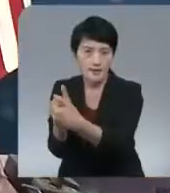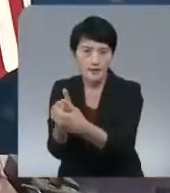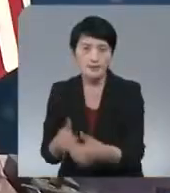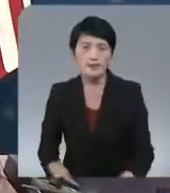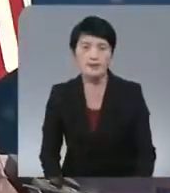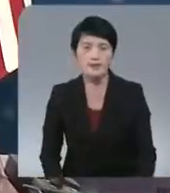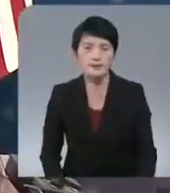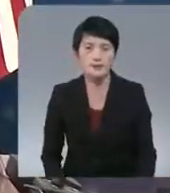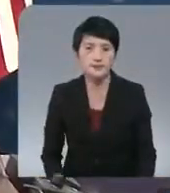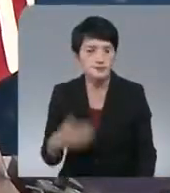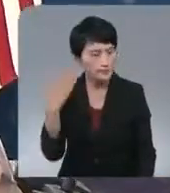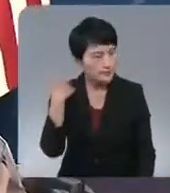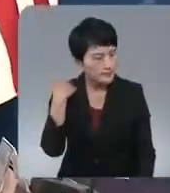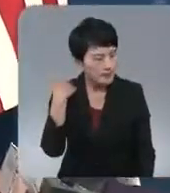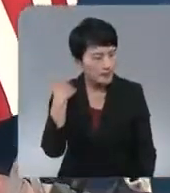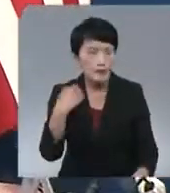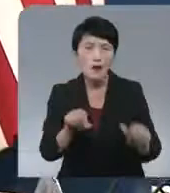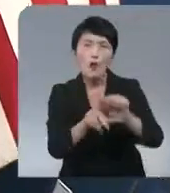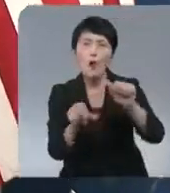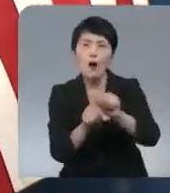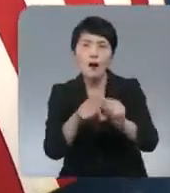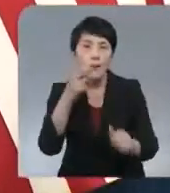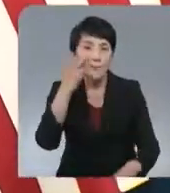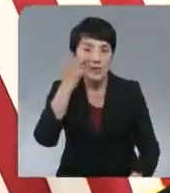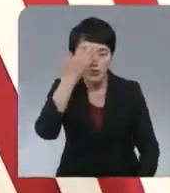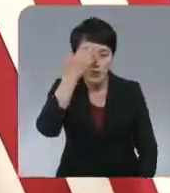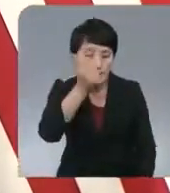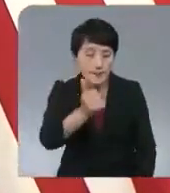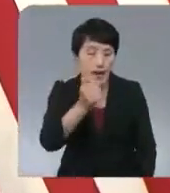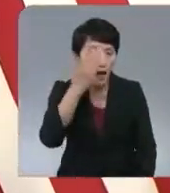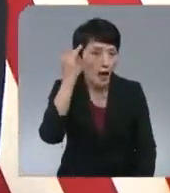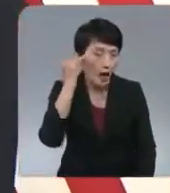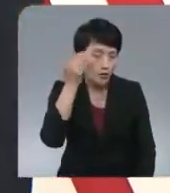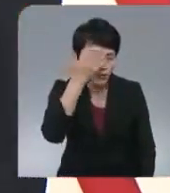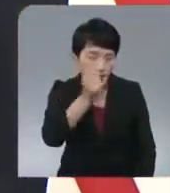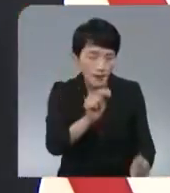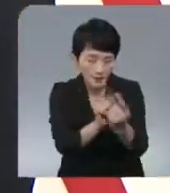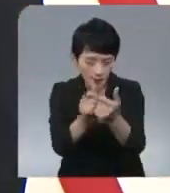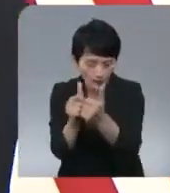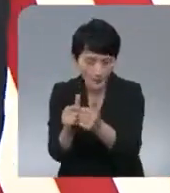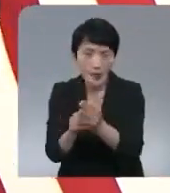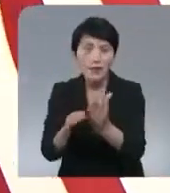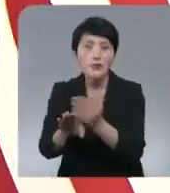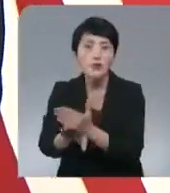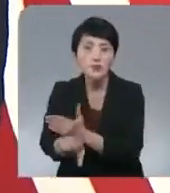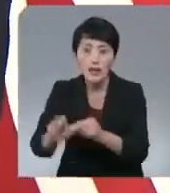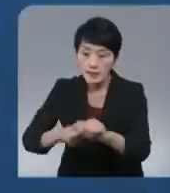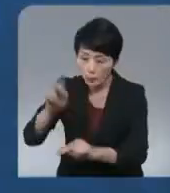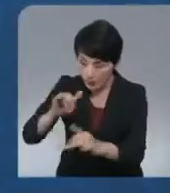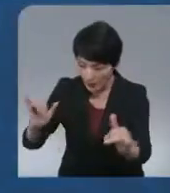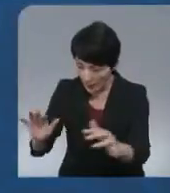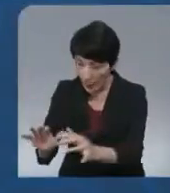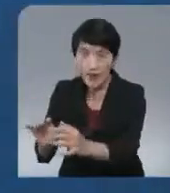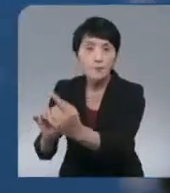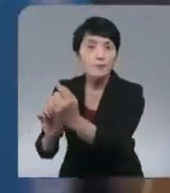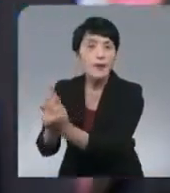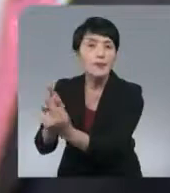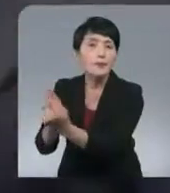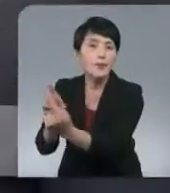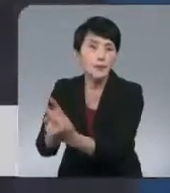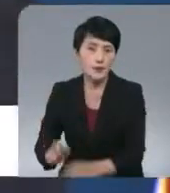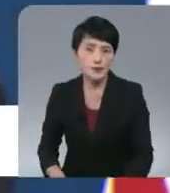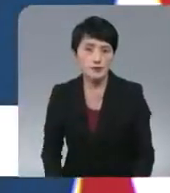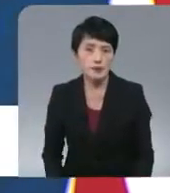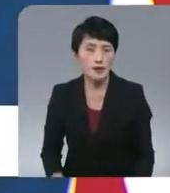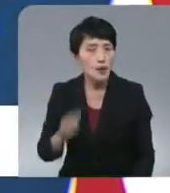trụ sở Bộ Ngoại giao ở sôi chị hai tuần sau khi hội nghị thượng đỉnh hàng Mỹ ngày 21 tháng 5 quan chức hai bên lên án mạnh mẽ hàng loạt động thái khiêu